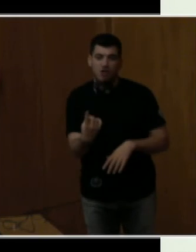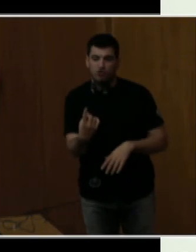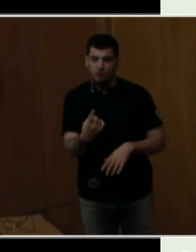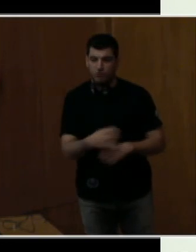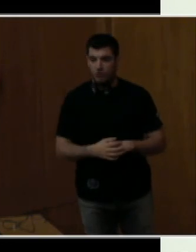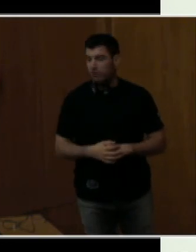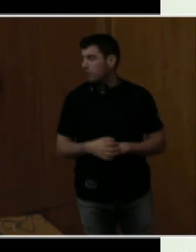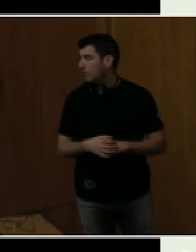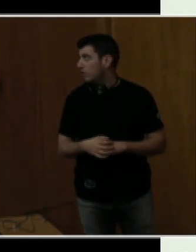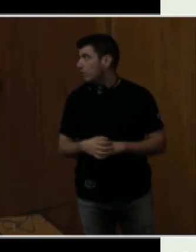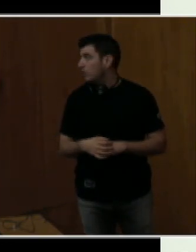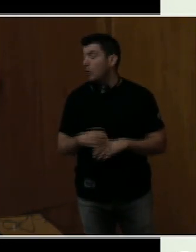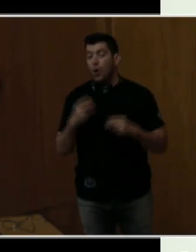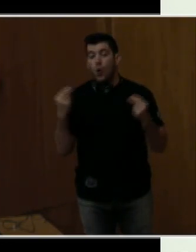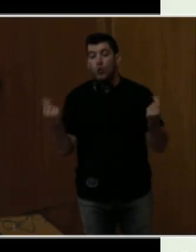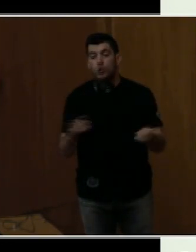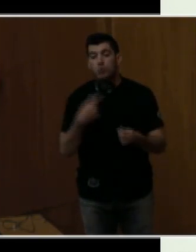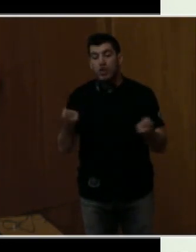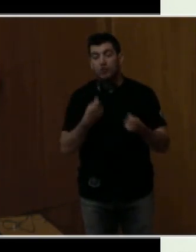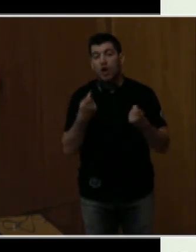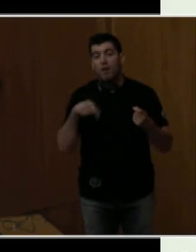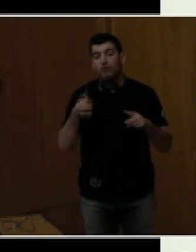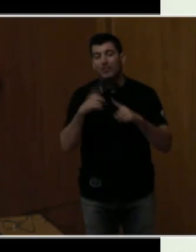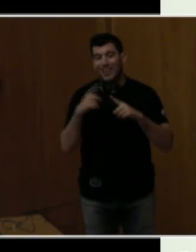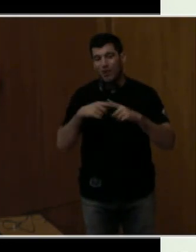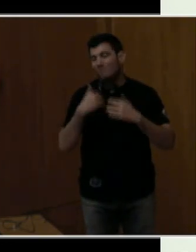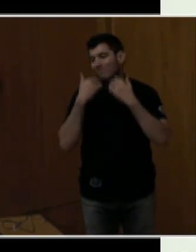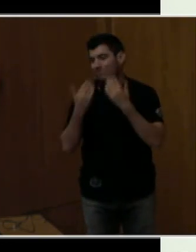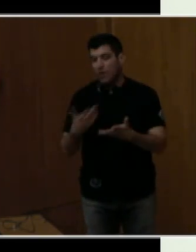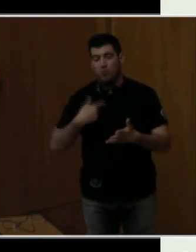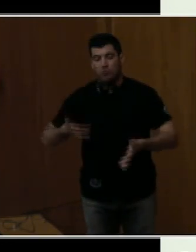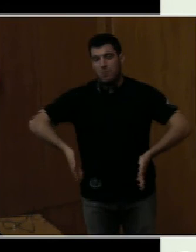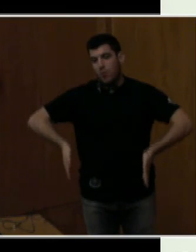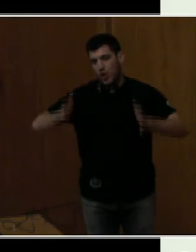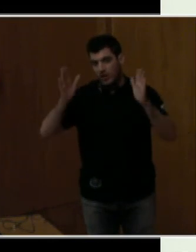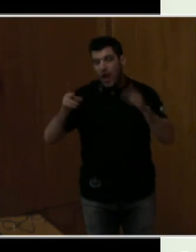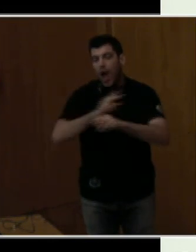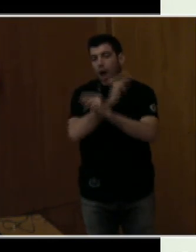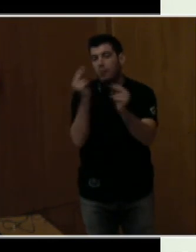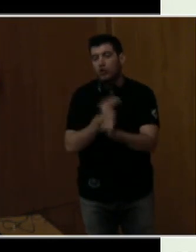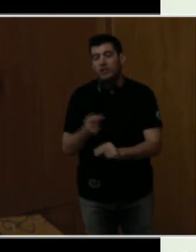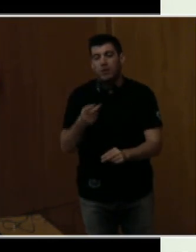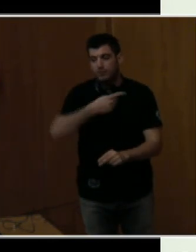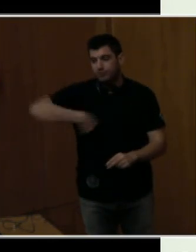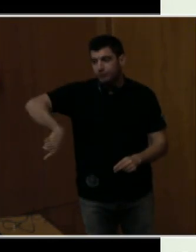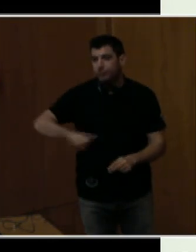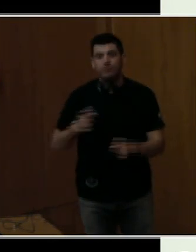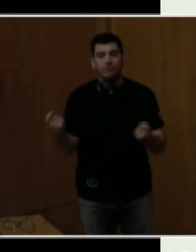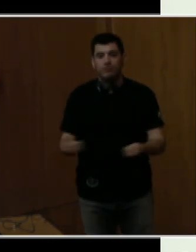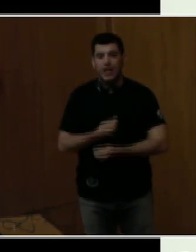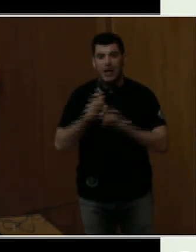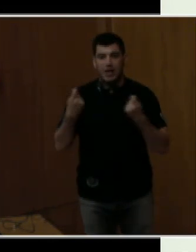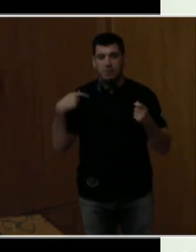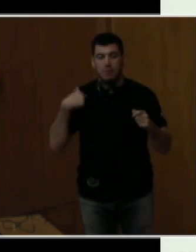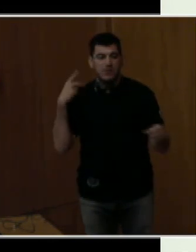Ο τρόπος για να το κάνουμε αυτό στην τεχνολογία προφανώς δεν μπορούσε να γίνει με πολυκατοικίες. Οπότε αυτό που κάναμε είναι σπαγιδεύσαμε